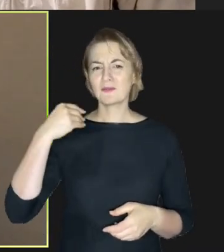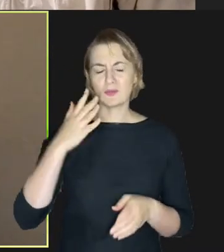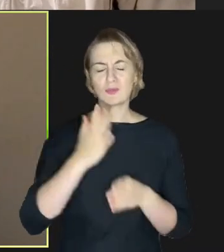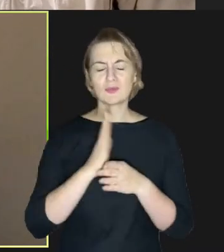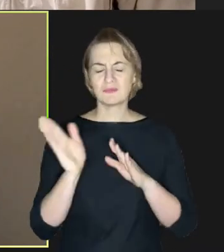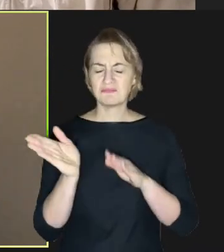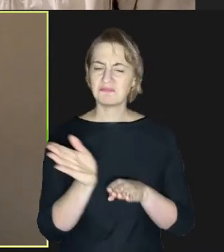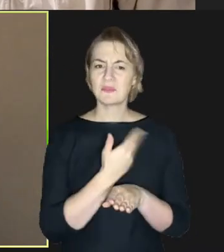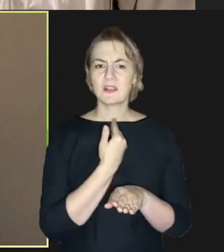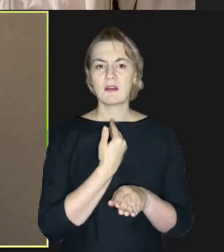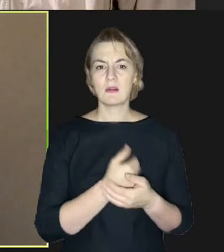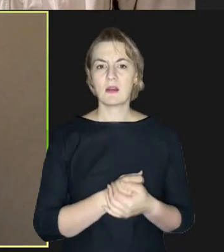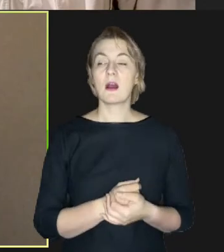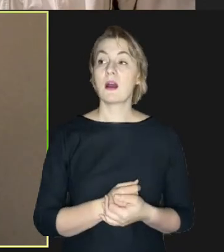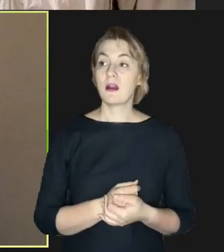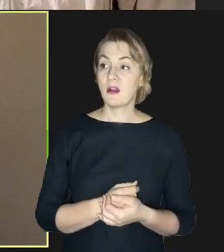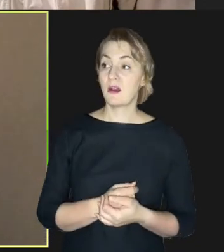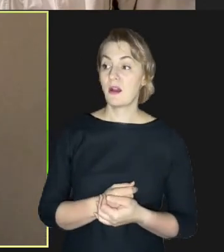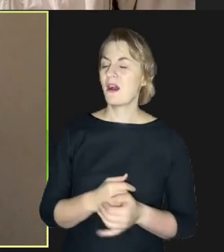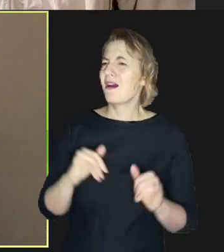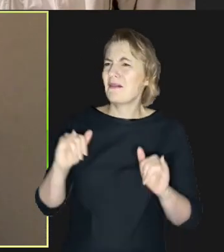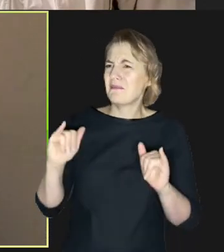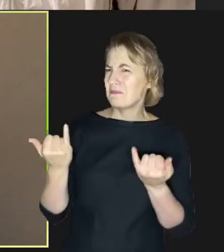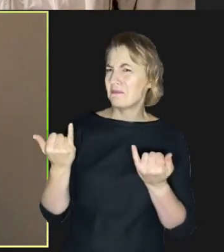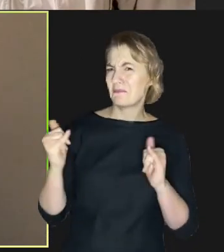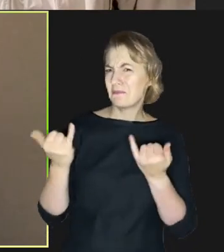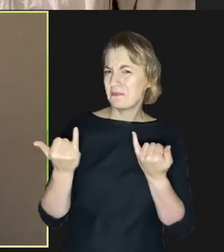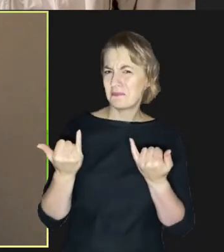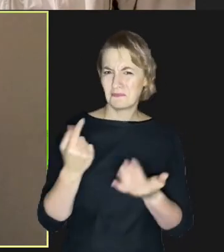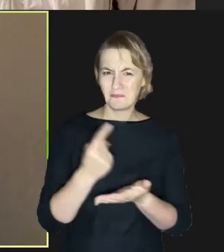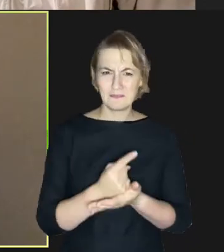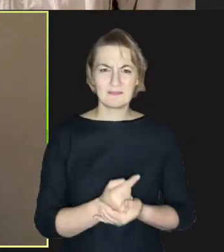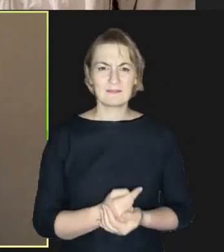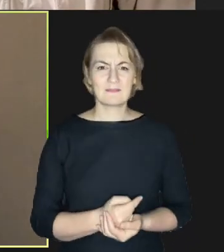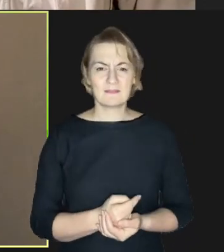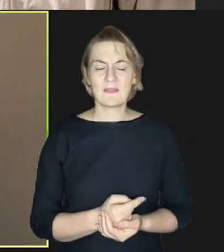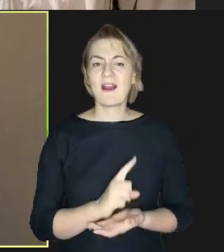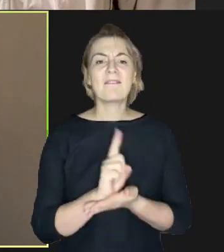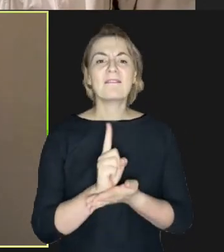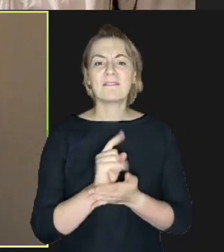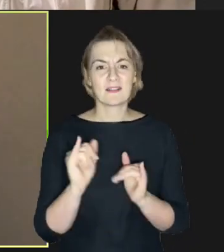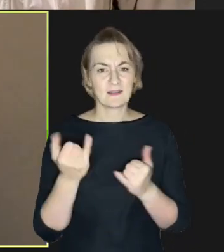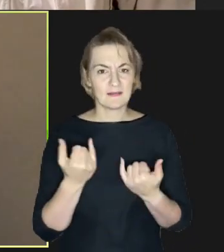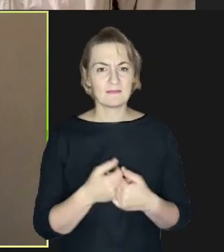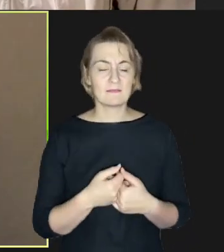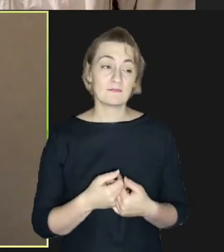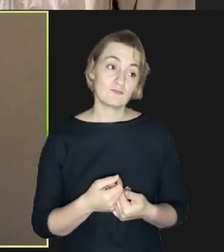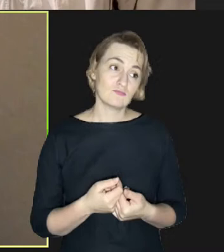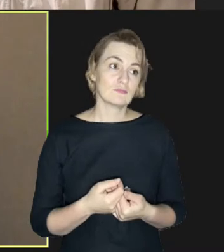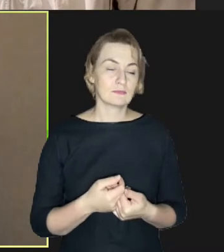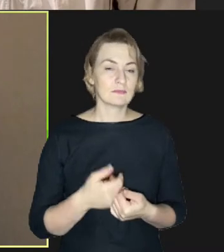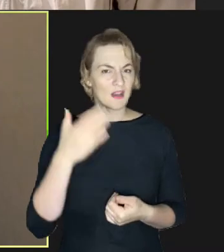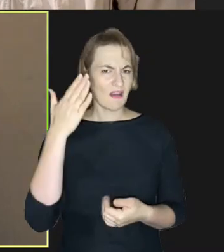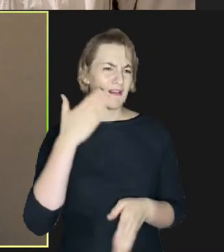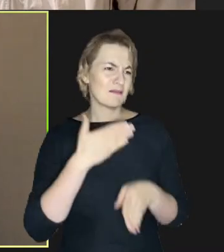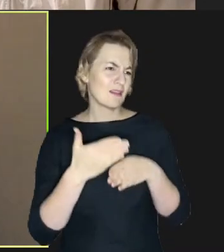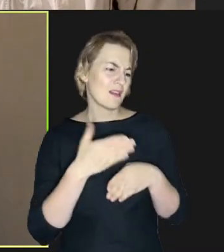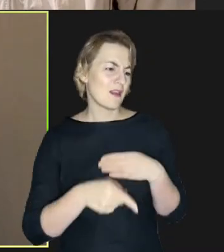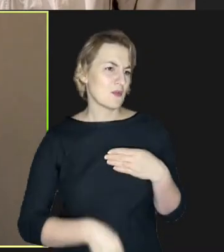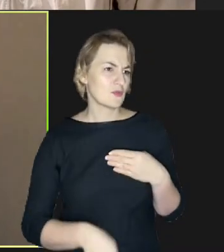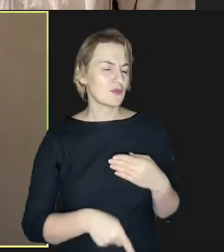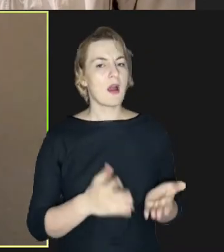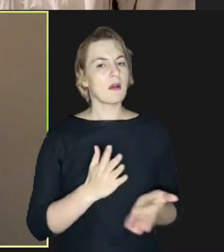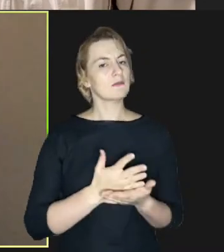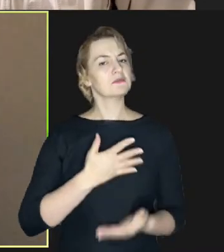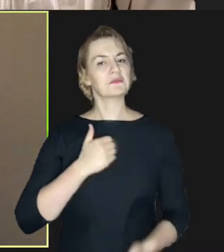A ten pierwszy mówi, no ale jak, no jaki jest rezultat? No wiesz, dalej się moczę, ale teraz jestem z